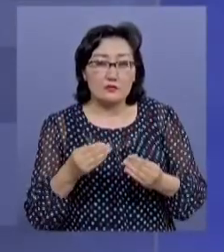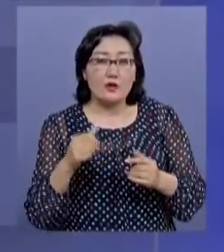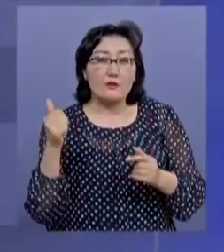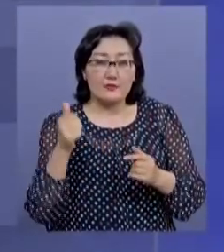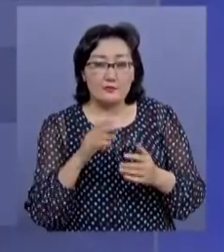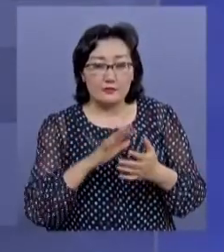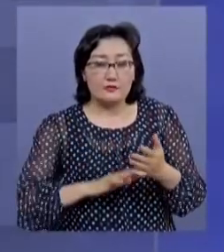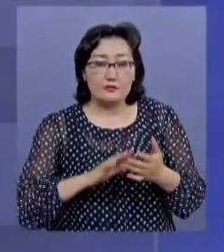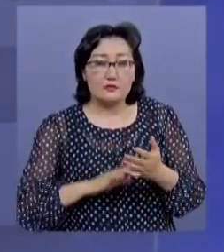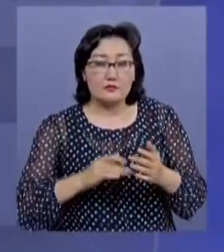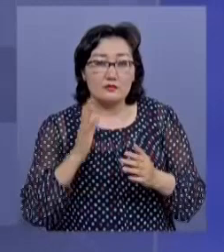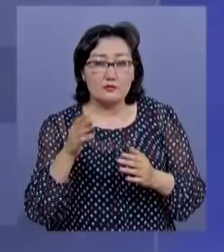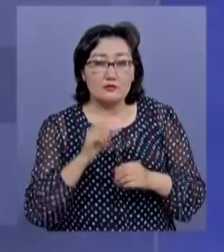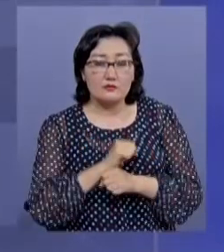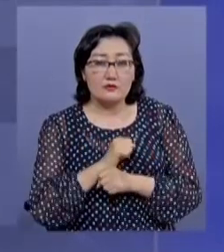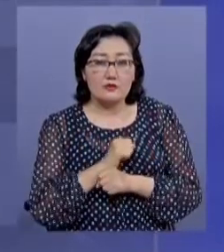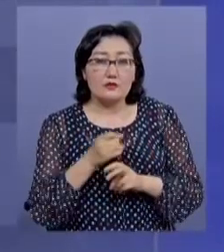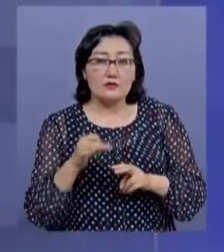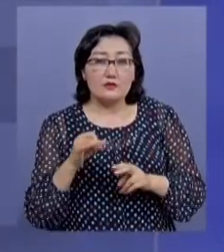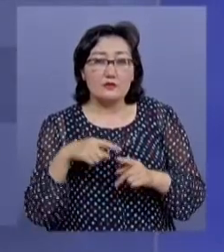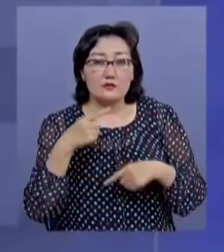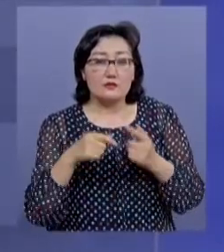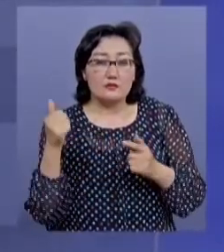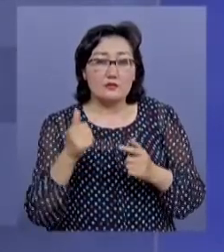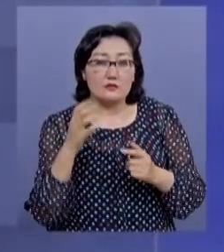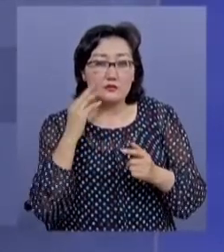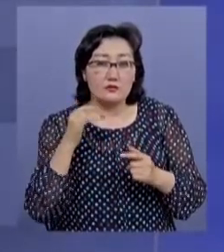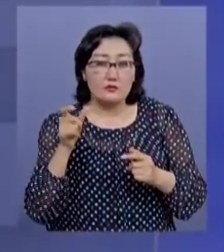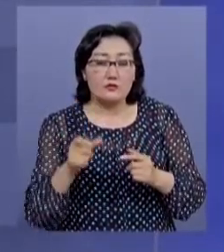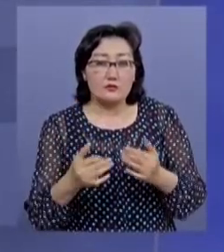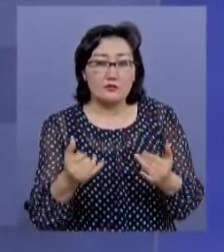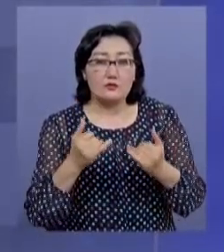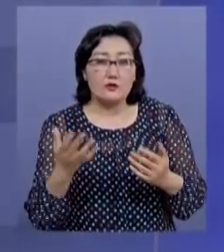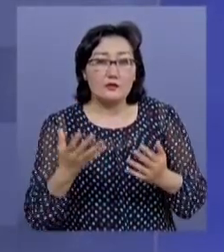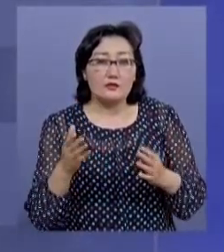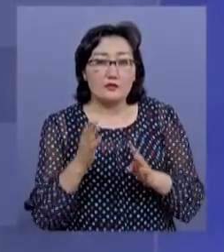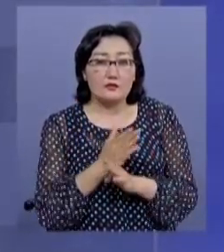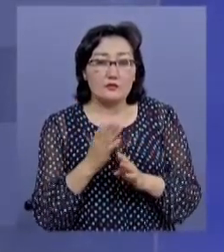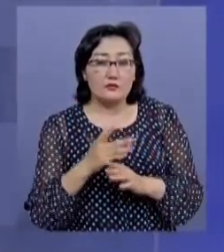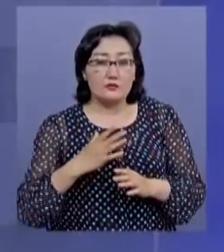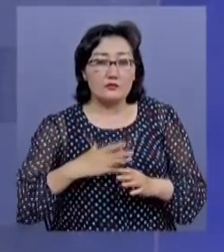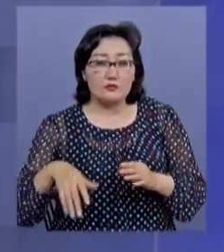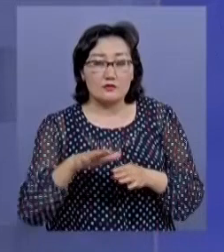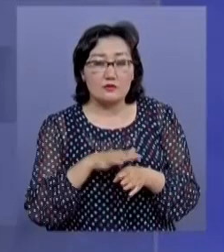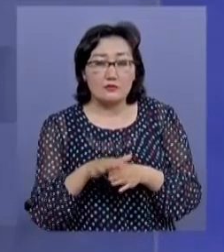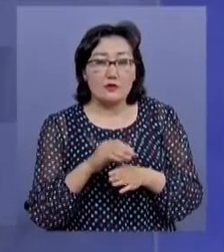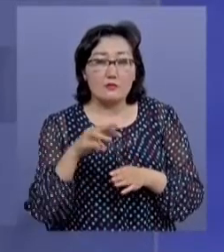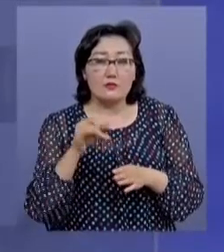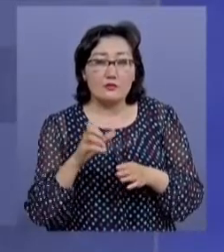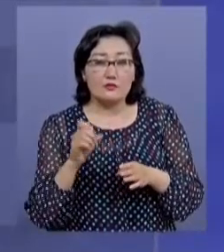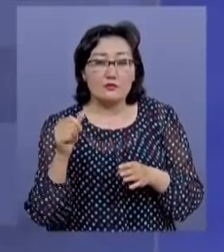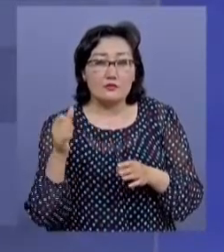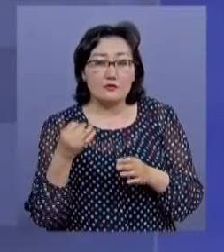аптаға созылмақ. Алдағы демалыс күндері және келер аптада алматылықтар мен қала қонақтарын қандай күн райы күтіп тұр? Жалпы маусым